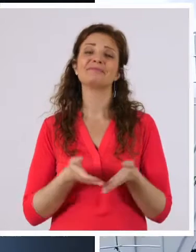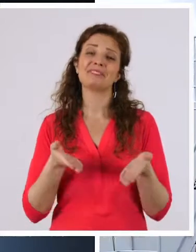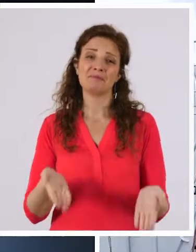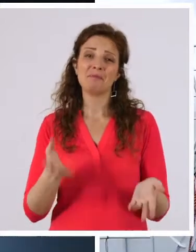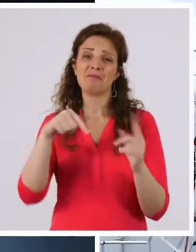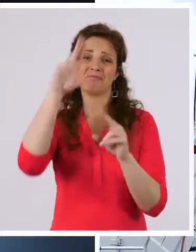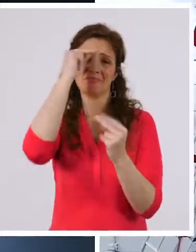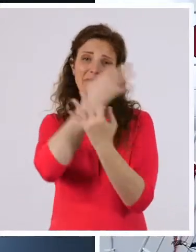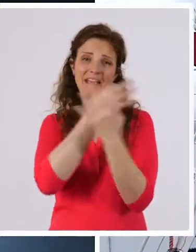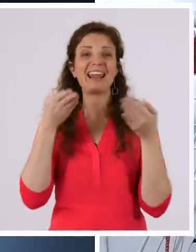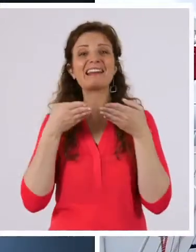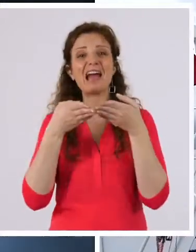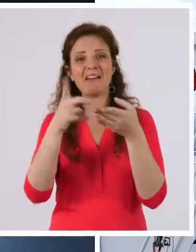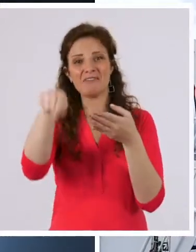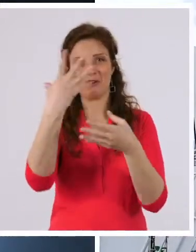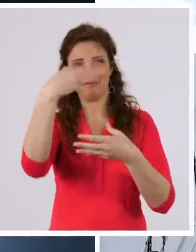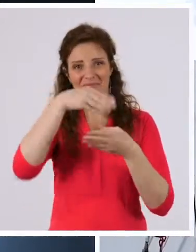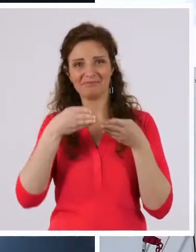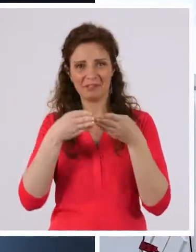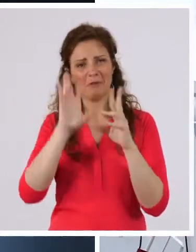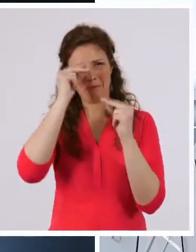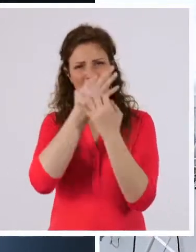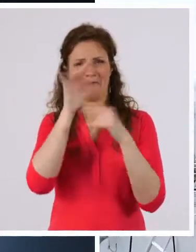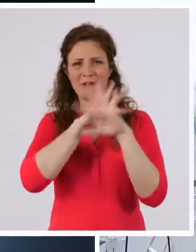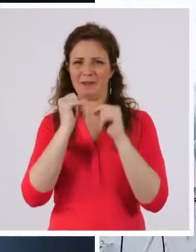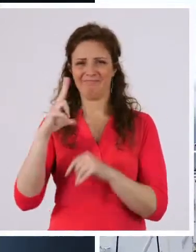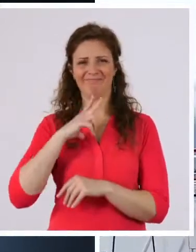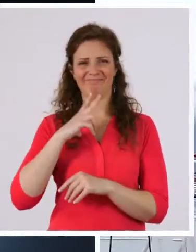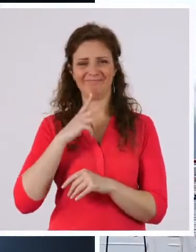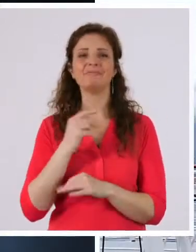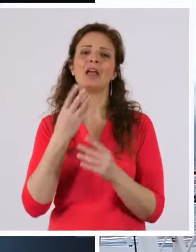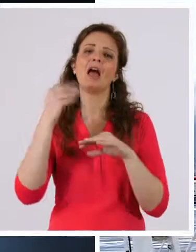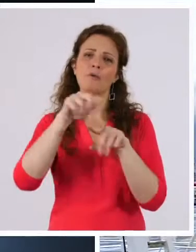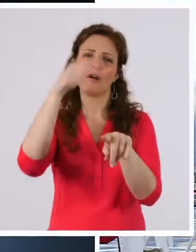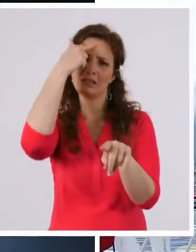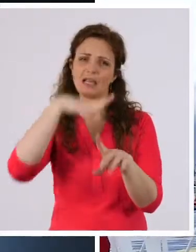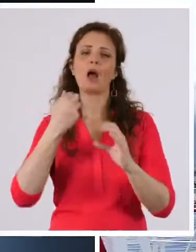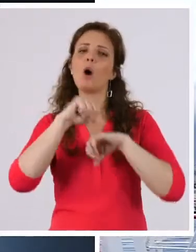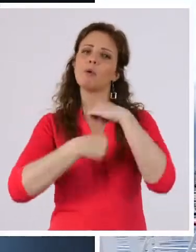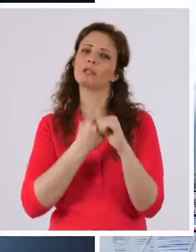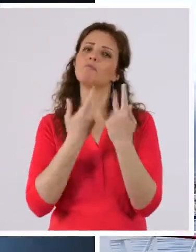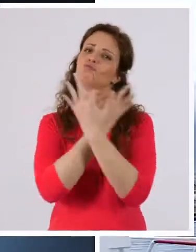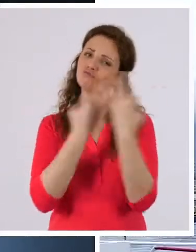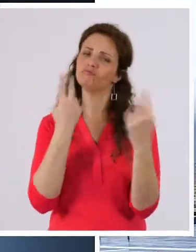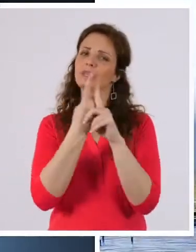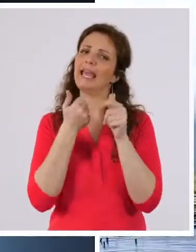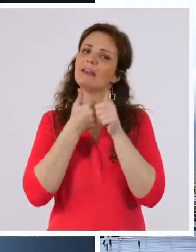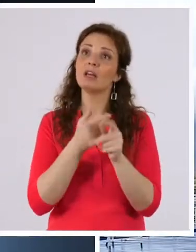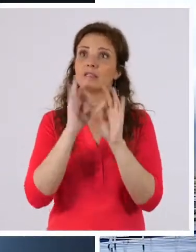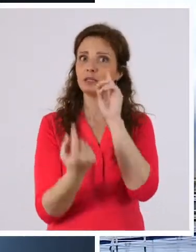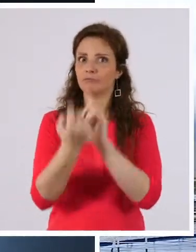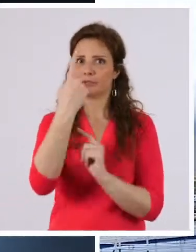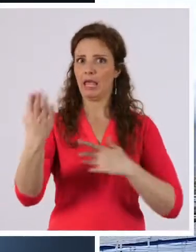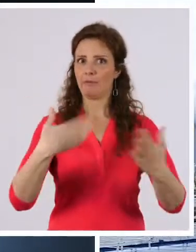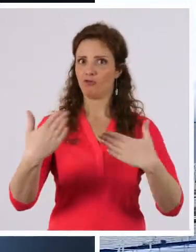Adesso conoscete molto di più della nave su cui state viaggiando e siete a conoscenza dei comportamenti corretti da osservare nel caso